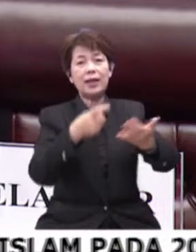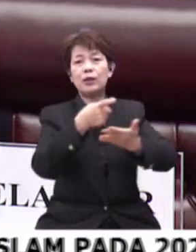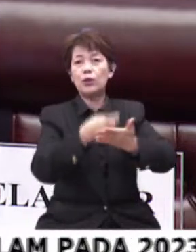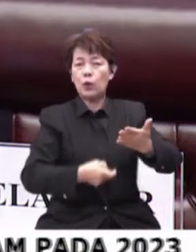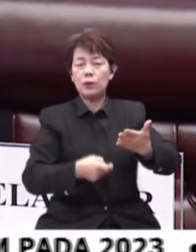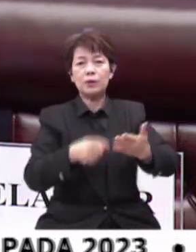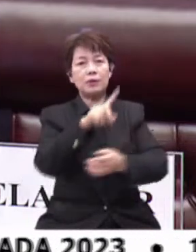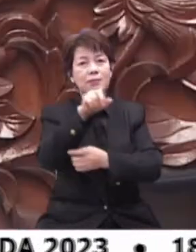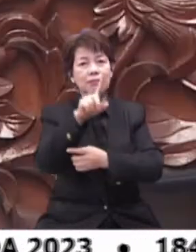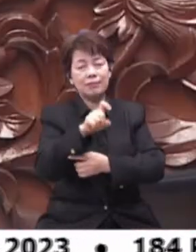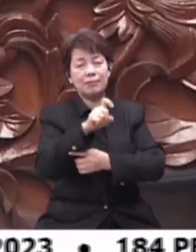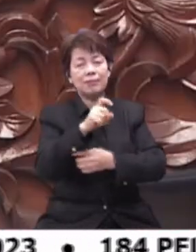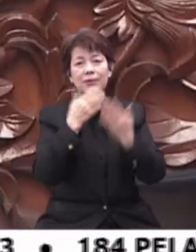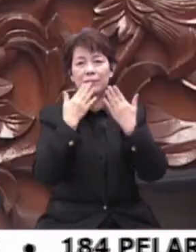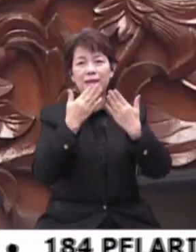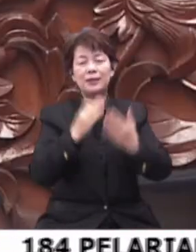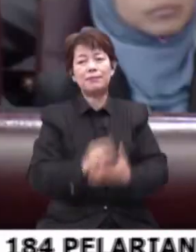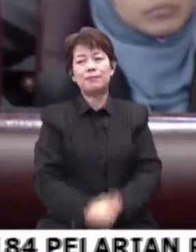kasih